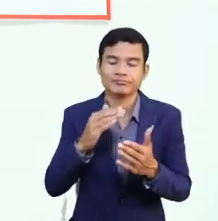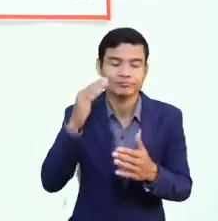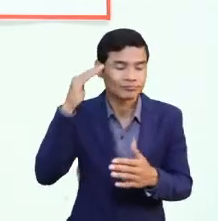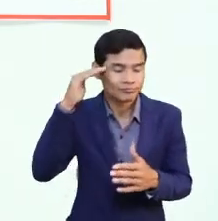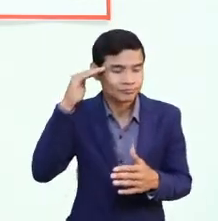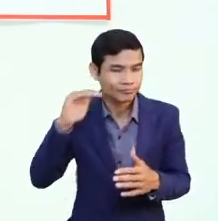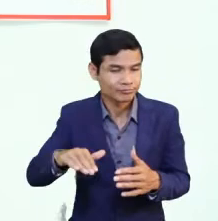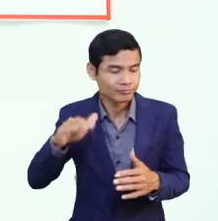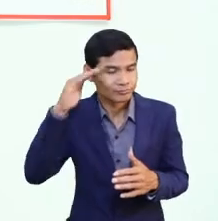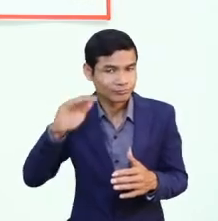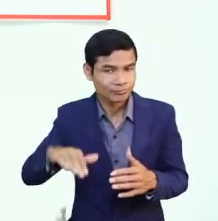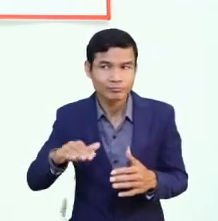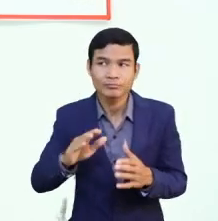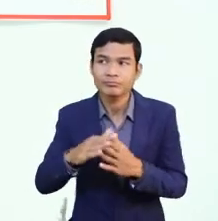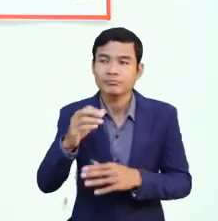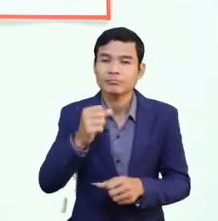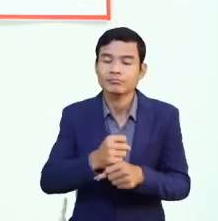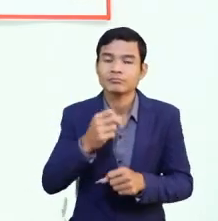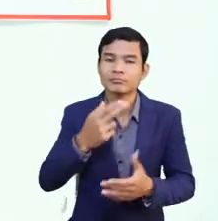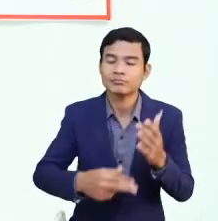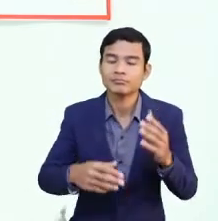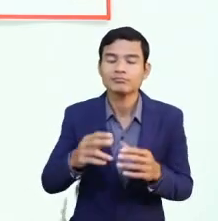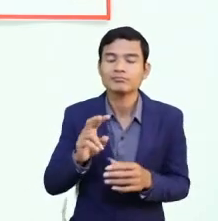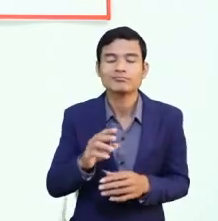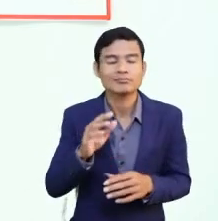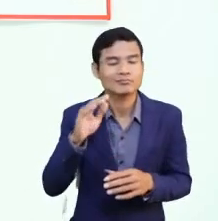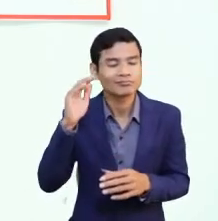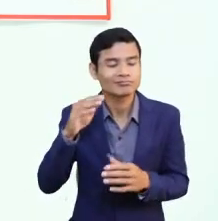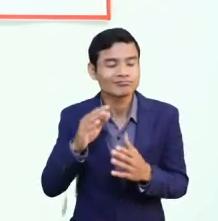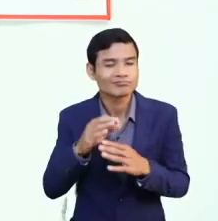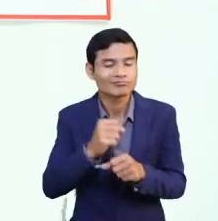phí nâng bọn thua vậy khá con.